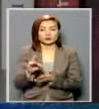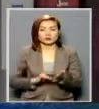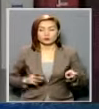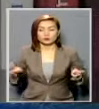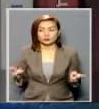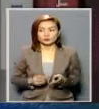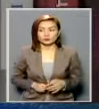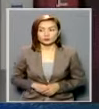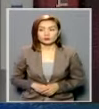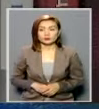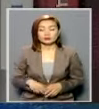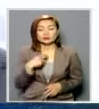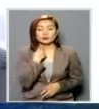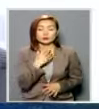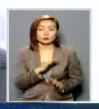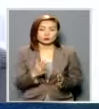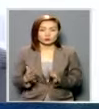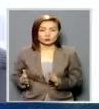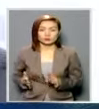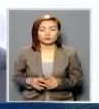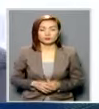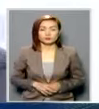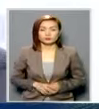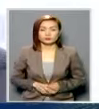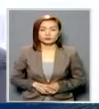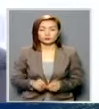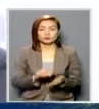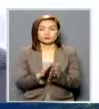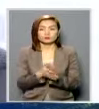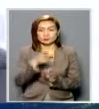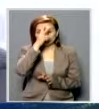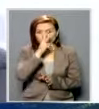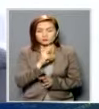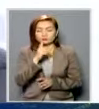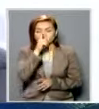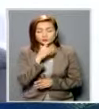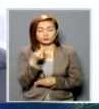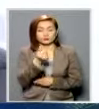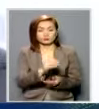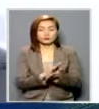Өйткені қарызға алатын сәттер болады. Мысалға келісім шарт бойынша 2 айдан кейін, 1 айдан кейін